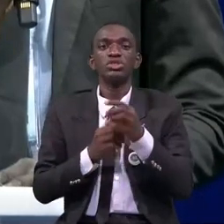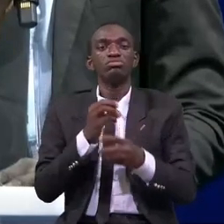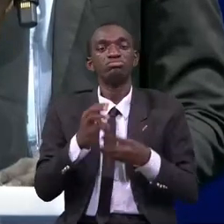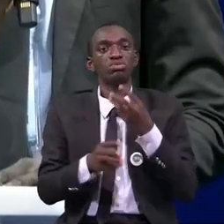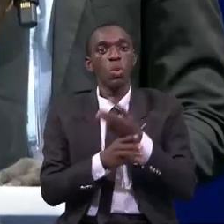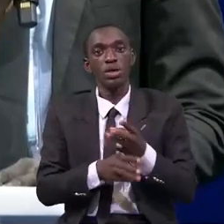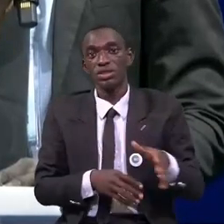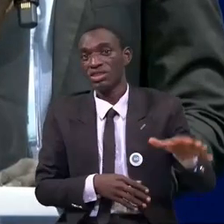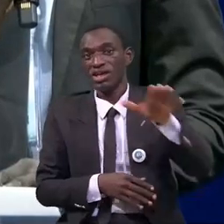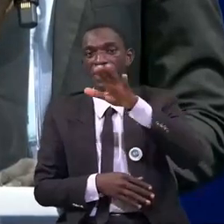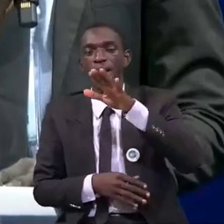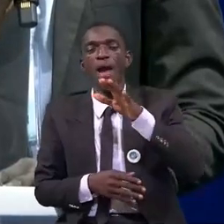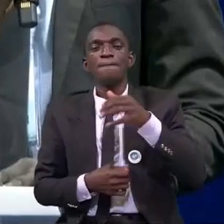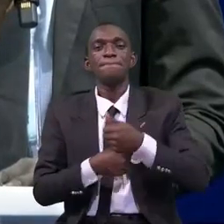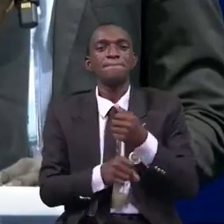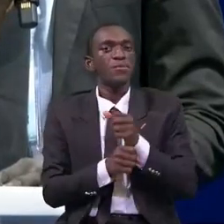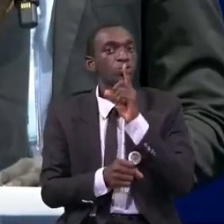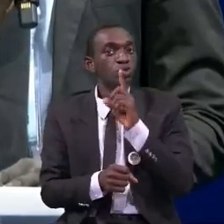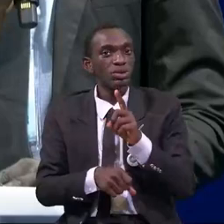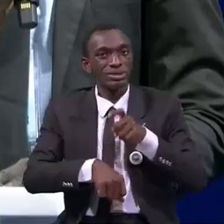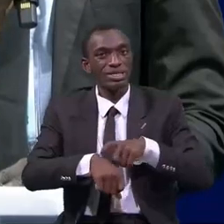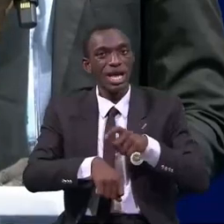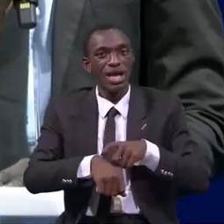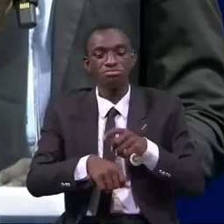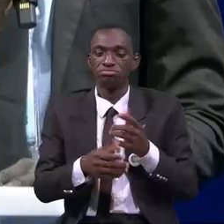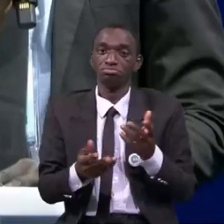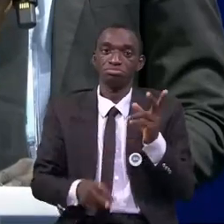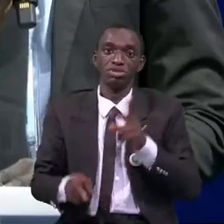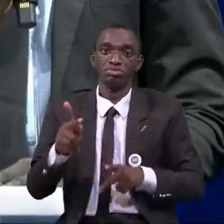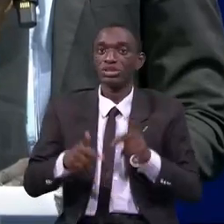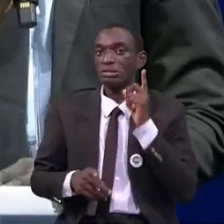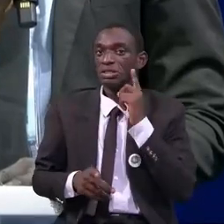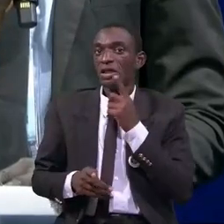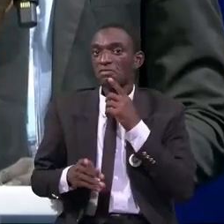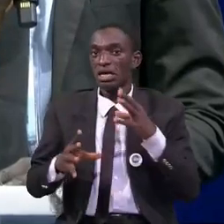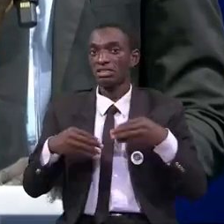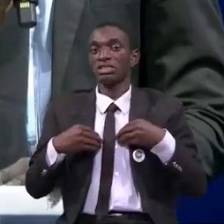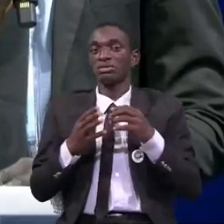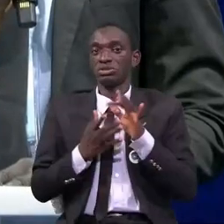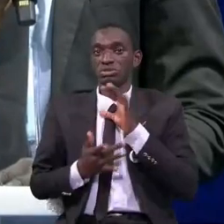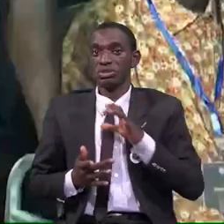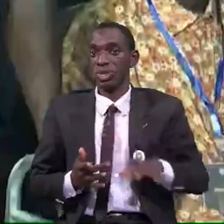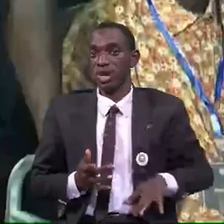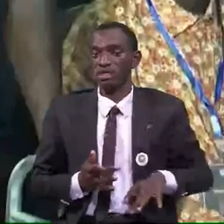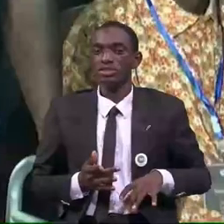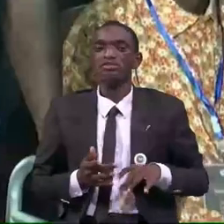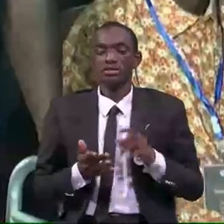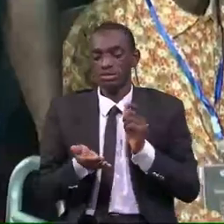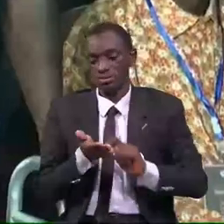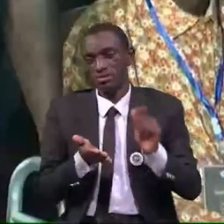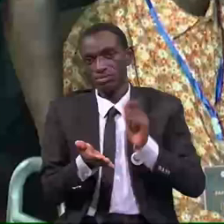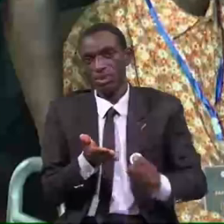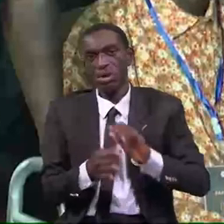that we handle people that gave their lives to Christ and get all the